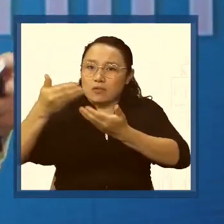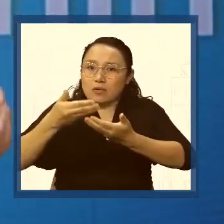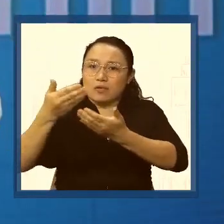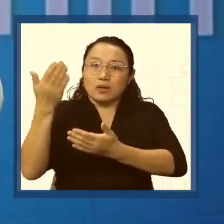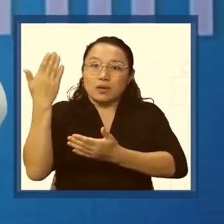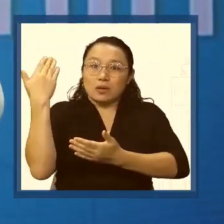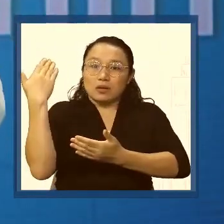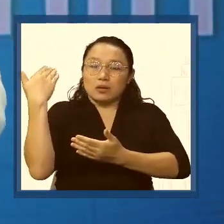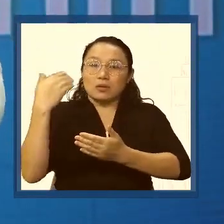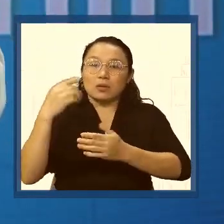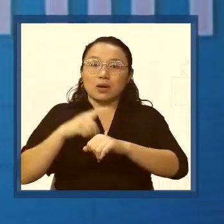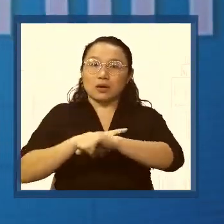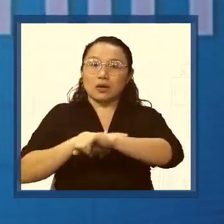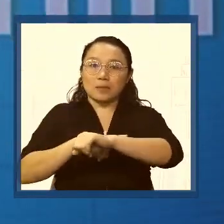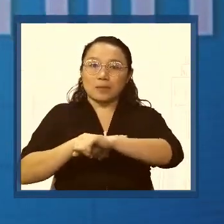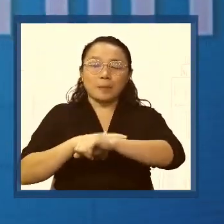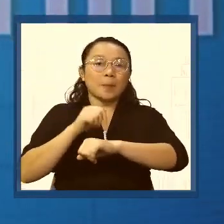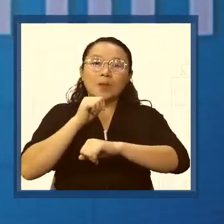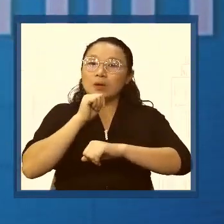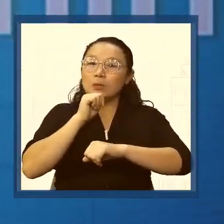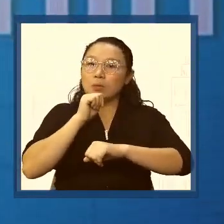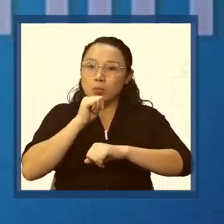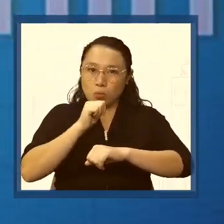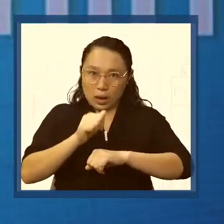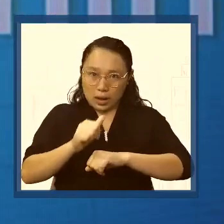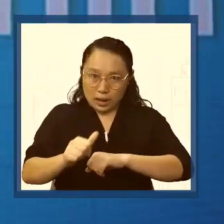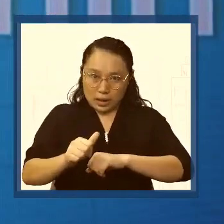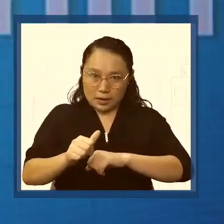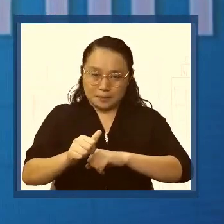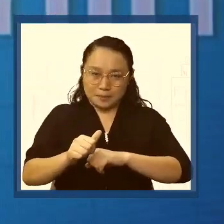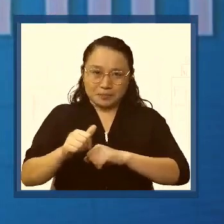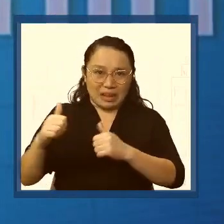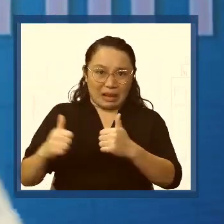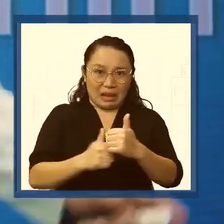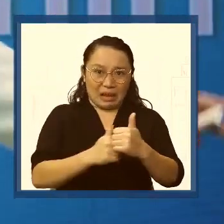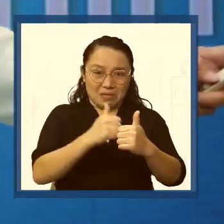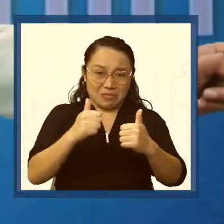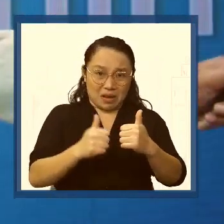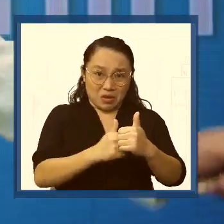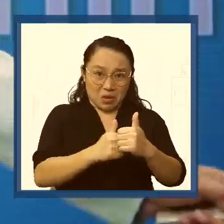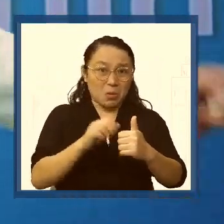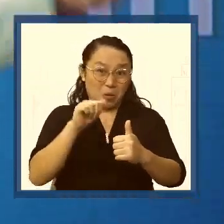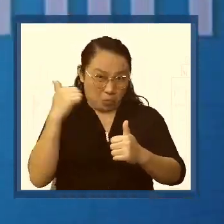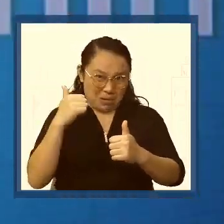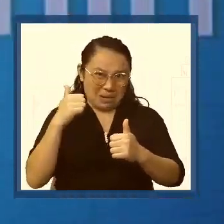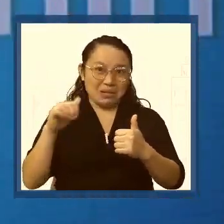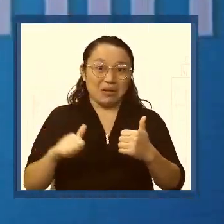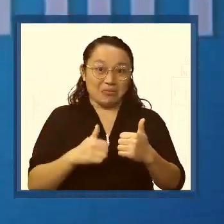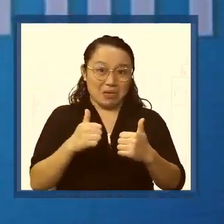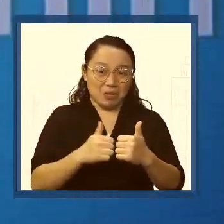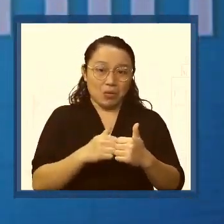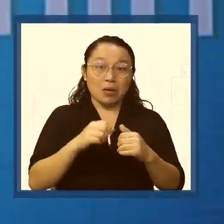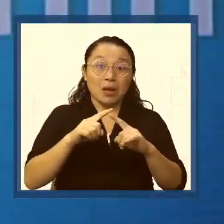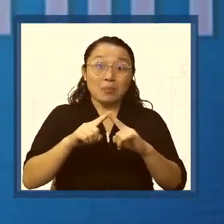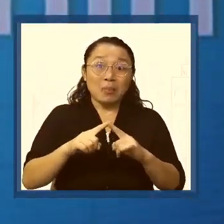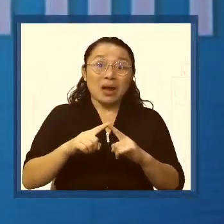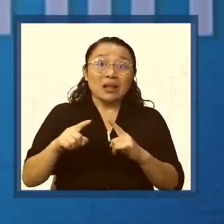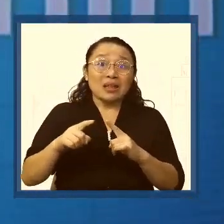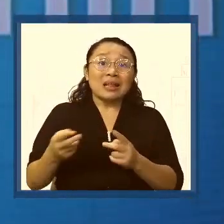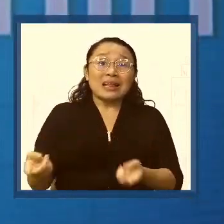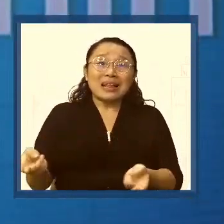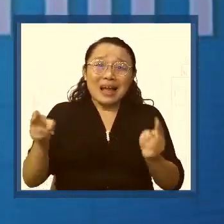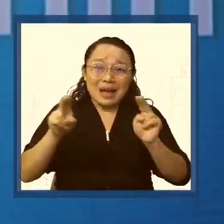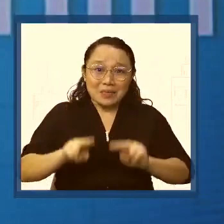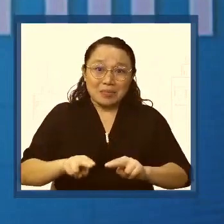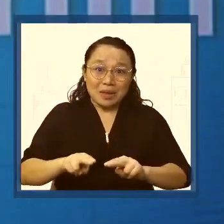panahon nga sila nagahimo sa pagsunod niini. Apan ning abot naman ang katuyuan nga